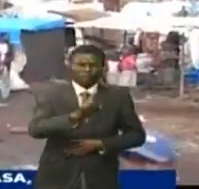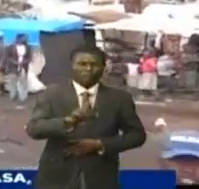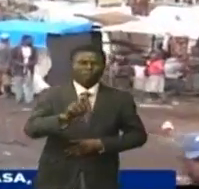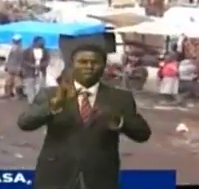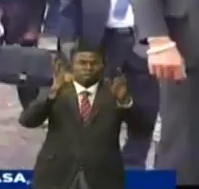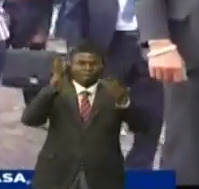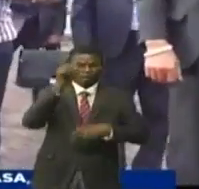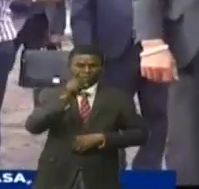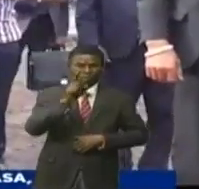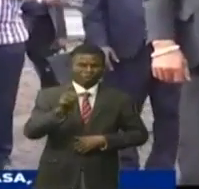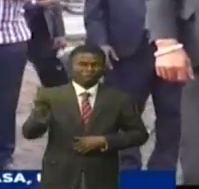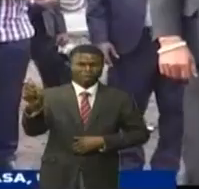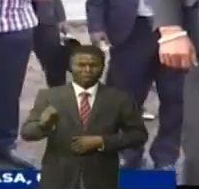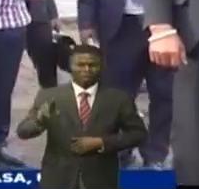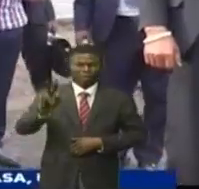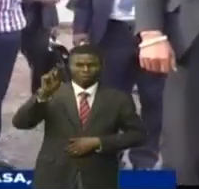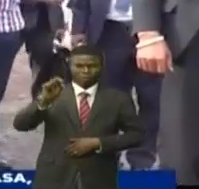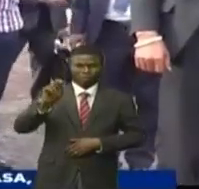Cagnac